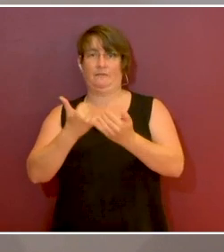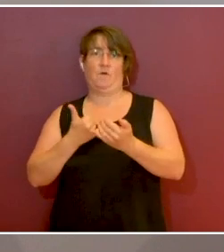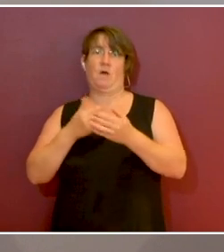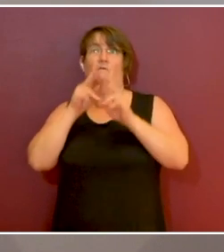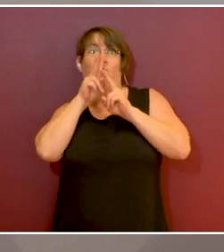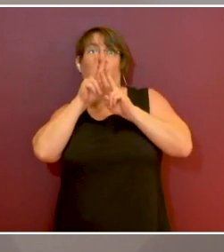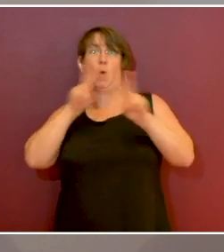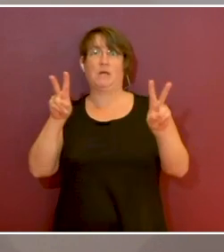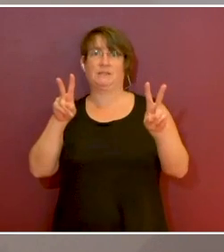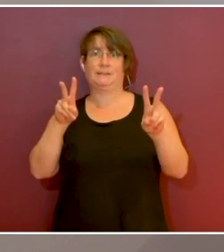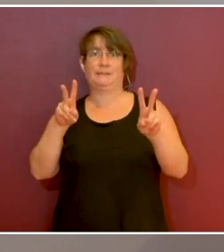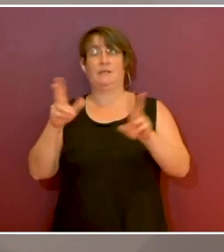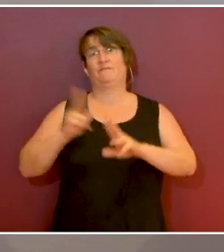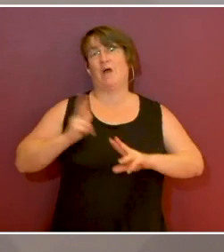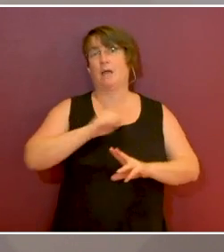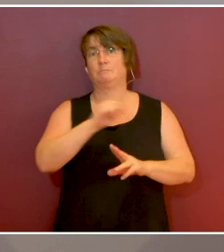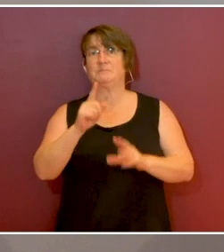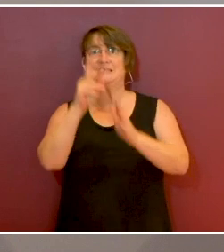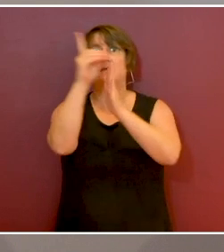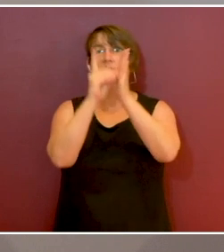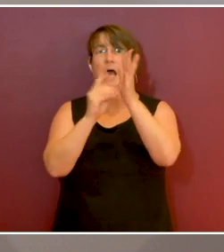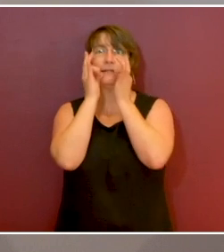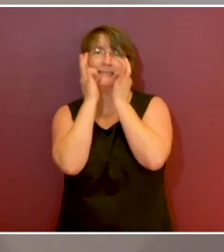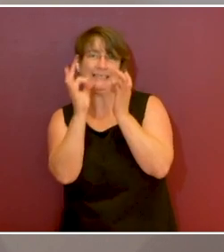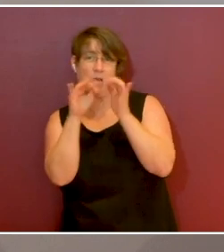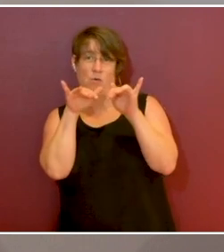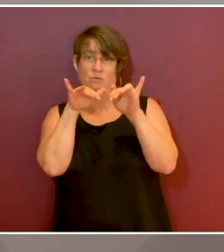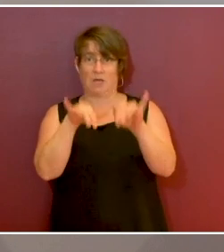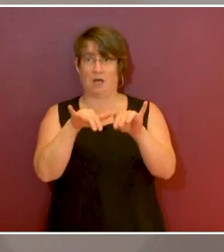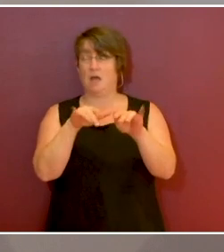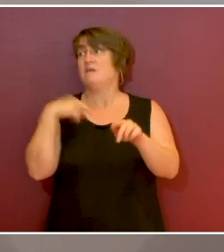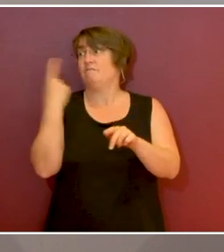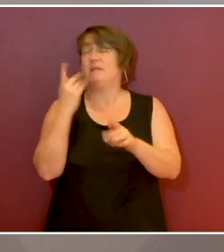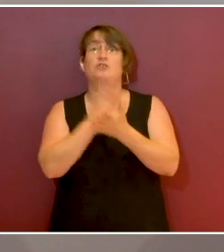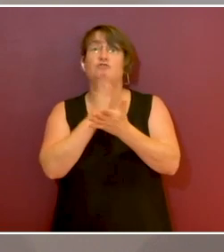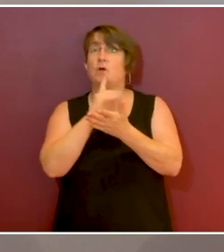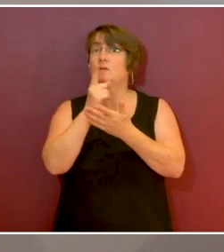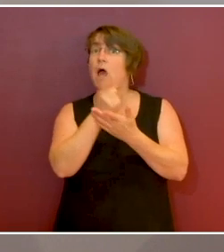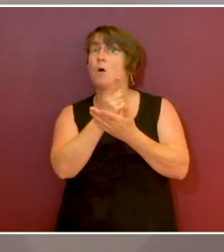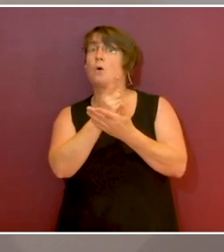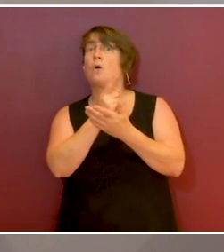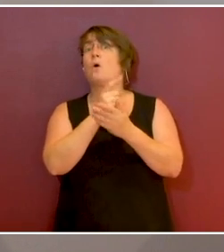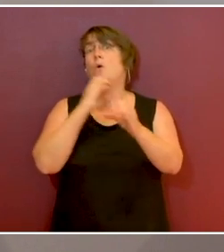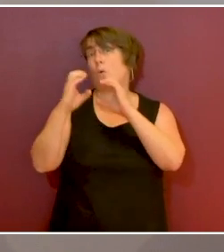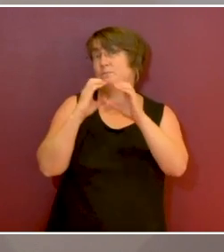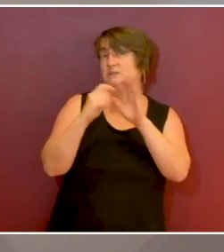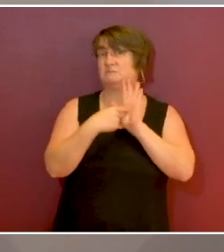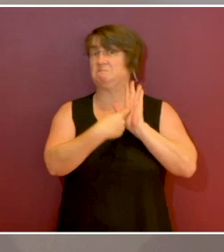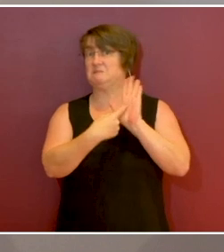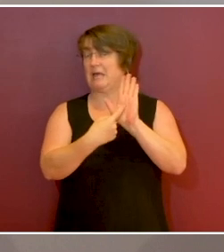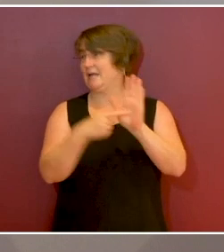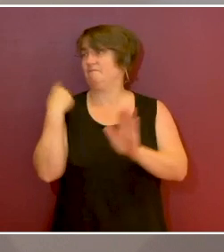haben und das kommunizieren wir ja auch, dass wir es einfach nicht wissen, aber trotzdem das schon als Problematik sehen,